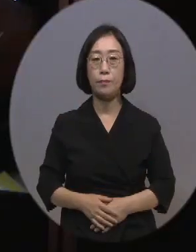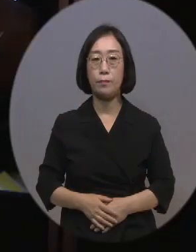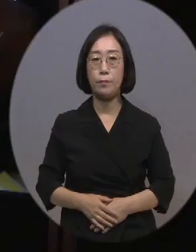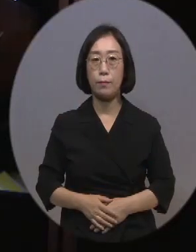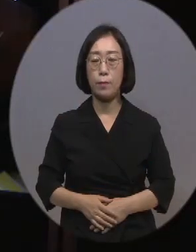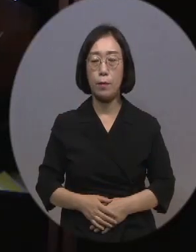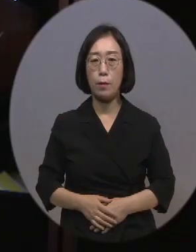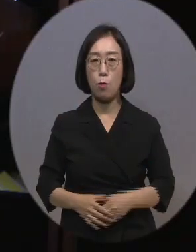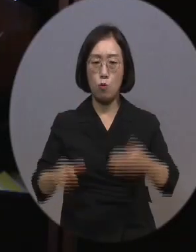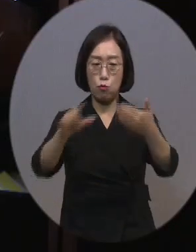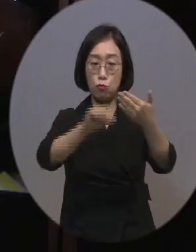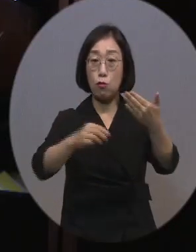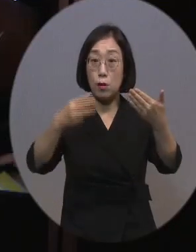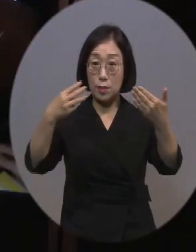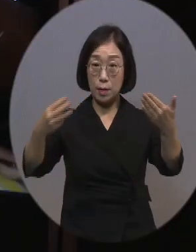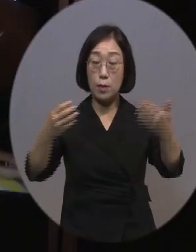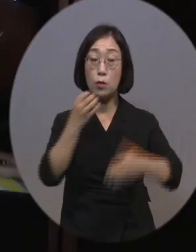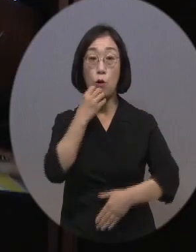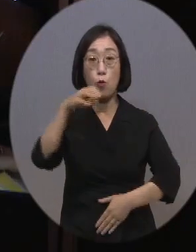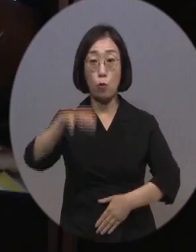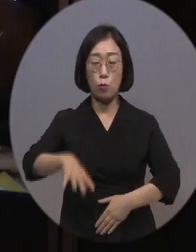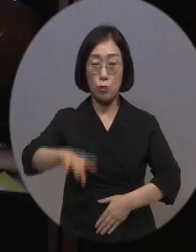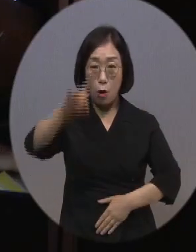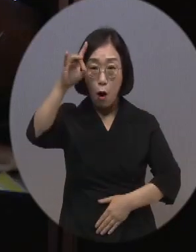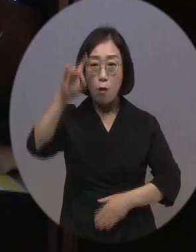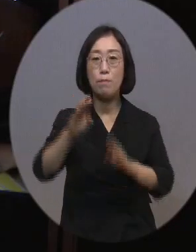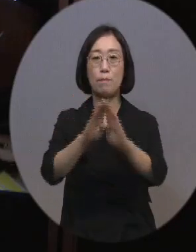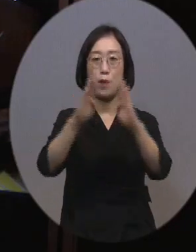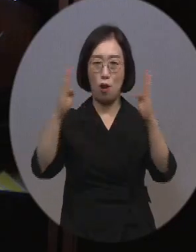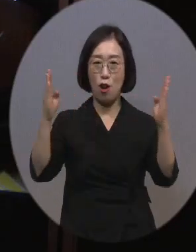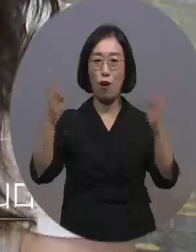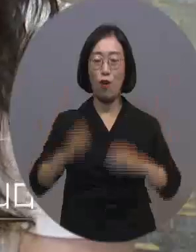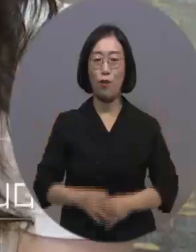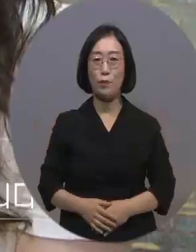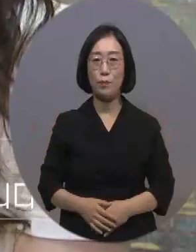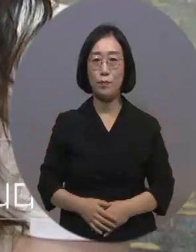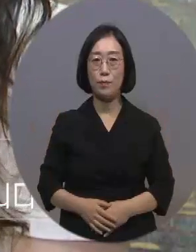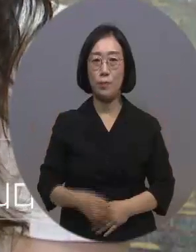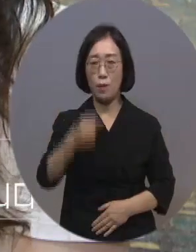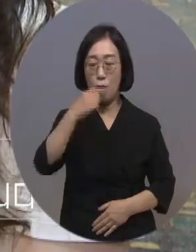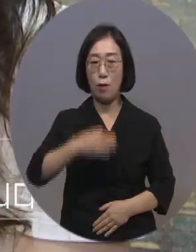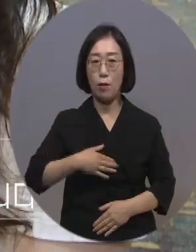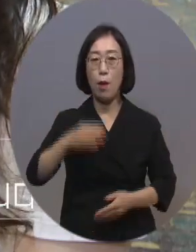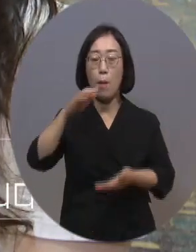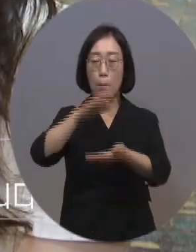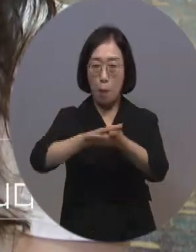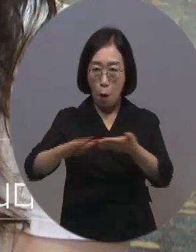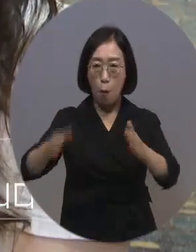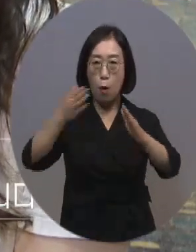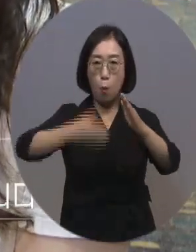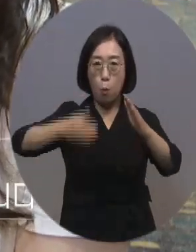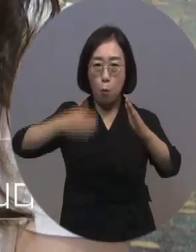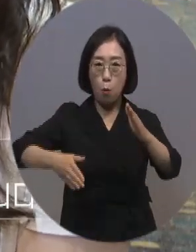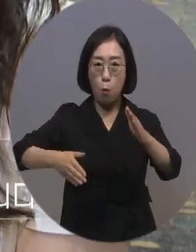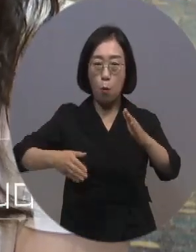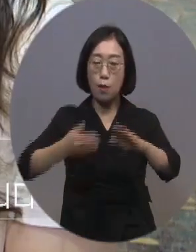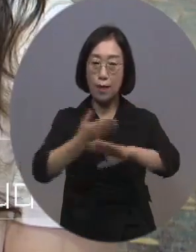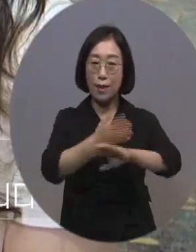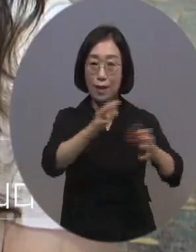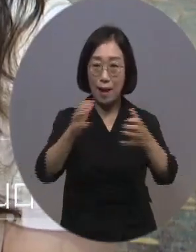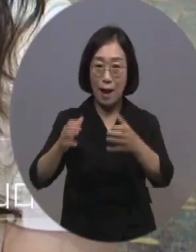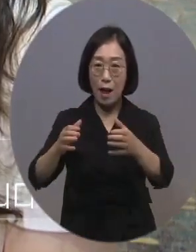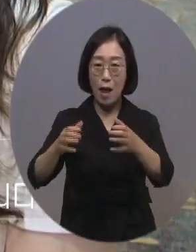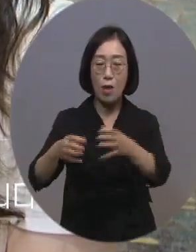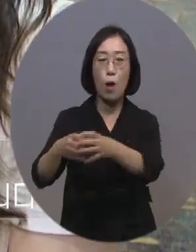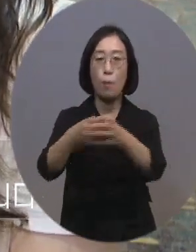지난 9월 3일 서울에서 첫 포럼이 개최됐습니다. 저는 평화공동외교협력단에서 왔어요.